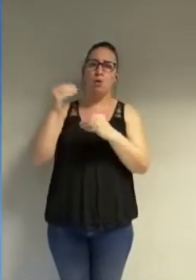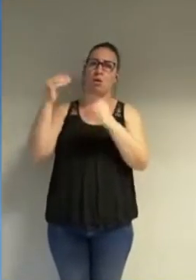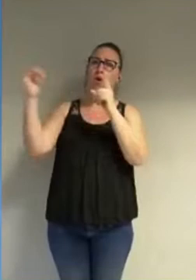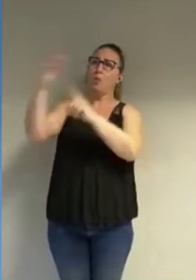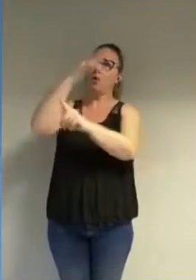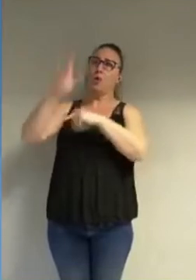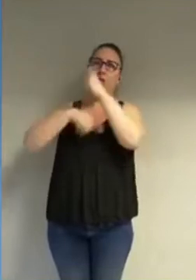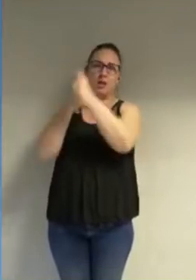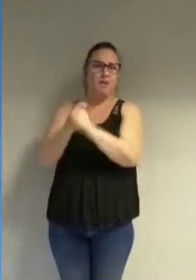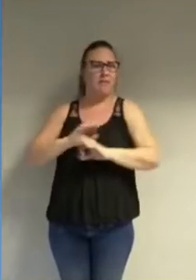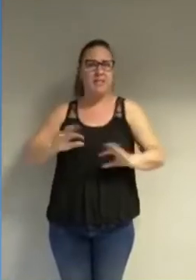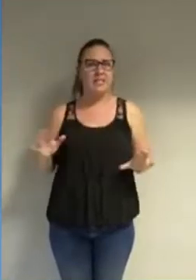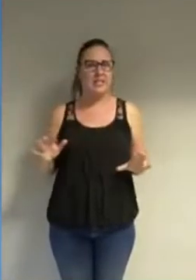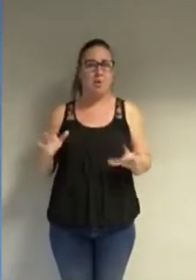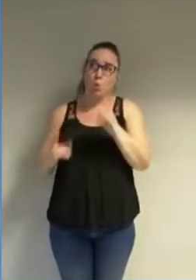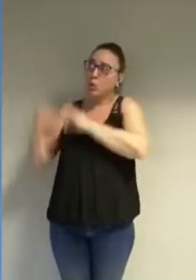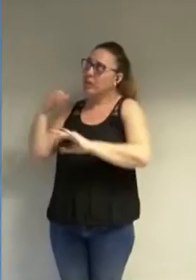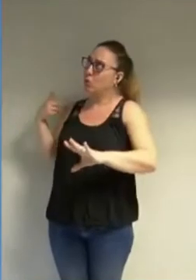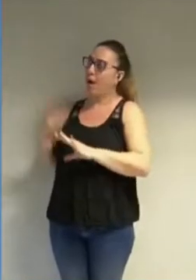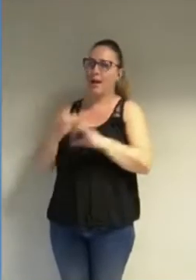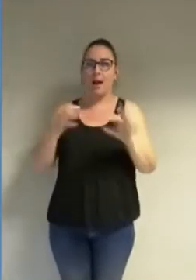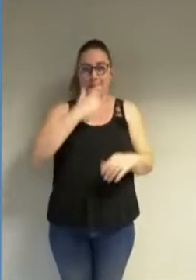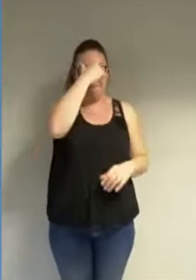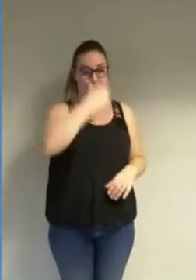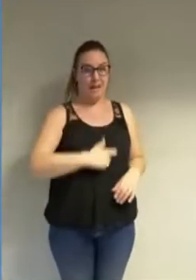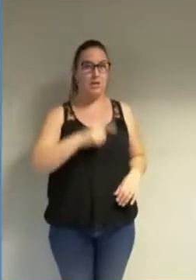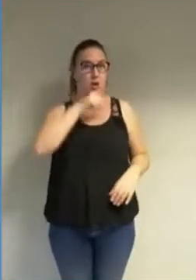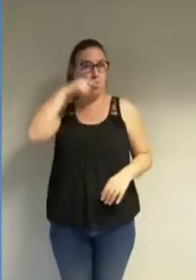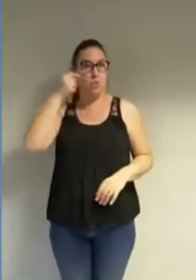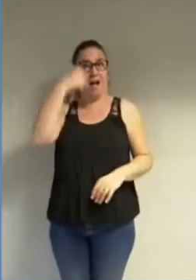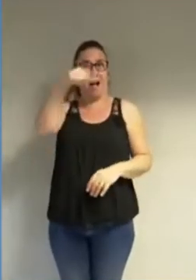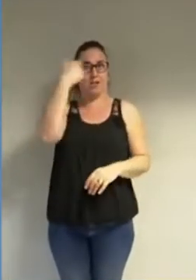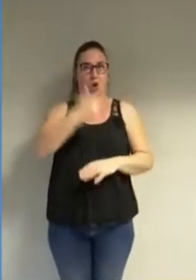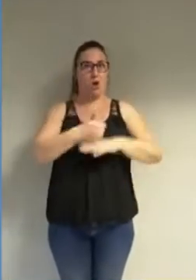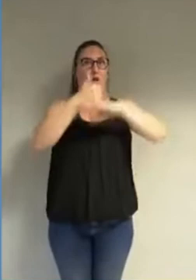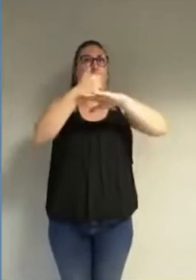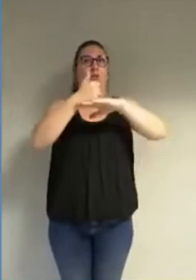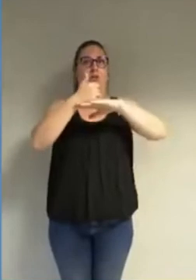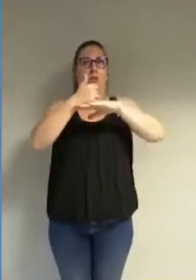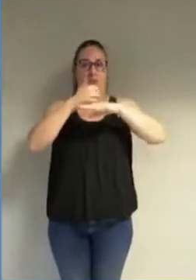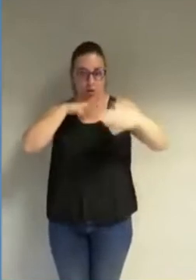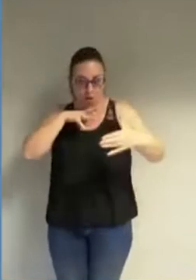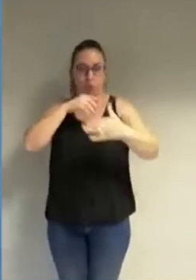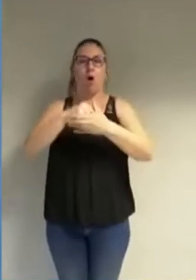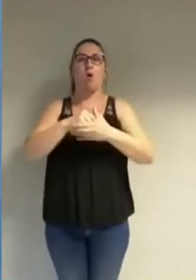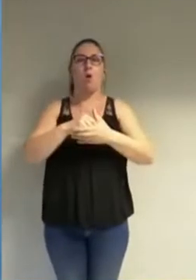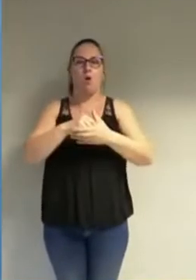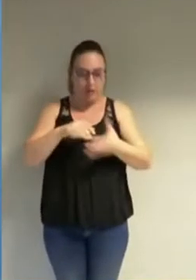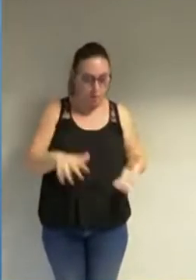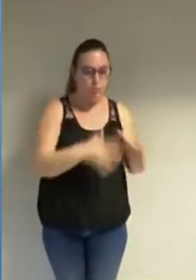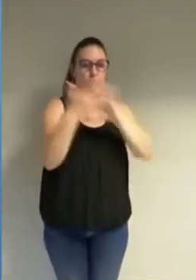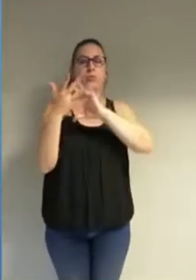supérieurs à l'individu, dans lequel cet individu s'inscrit et se grandit. C'est dans ce cadre, moi, que je